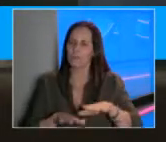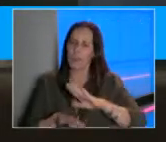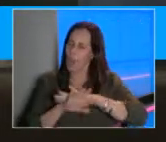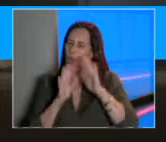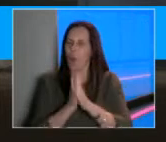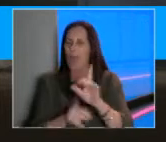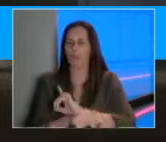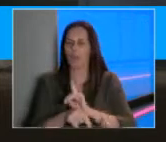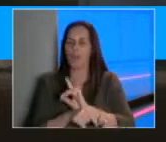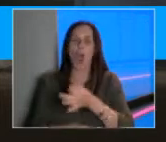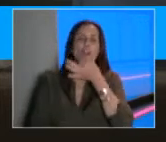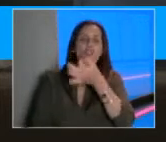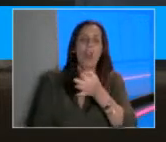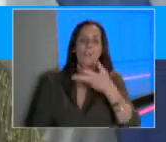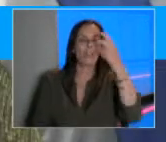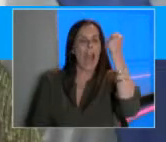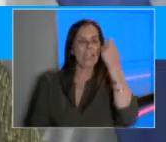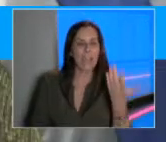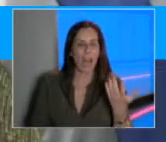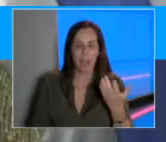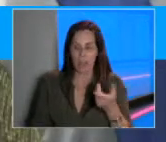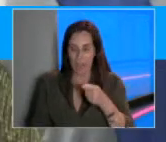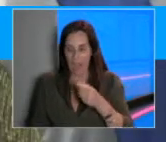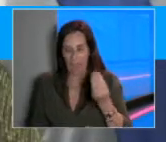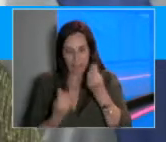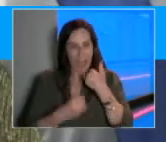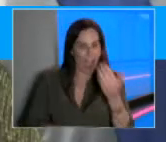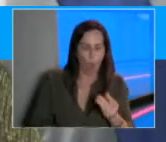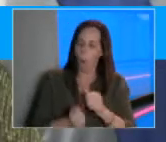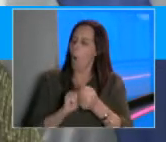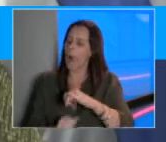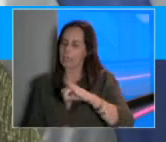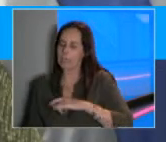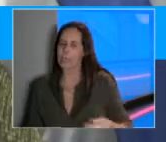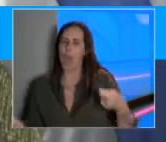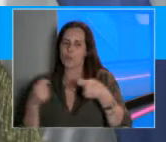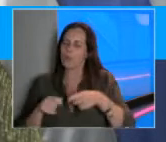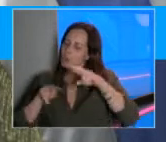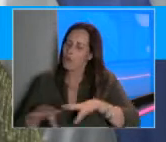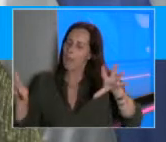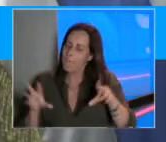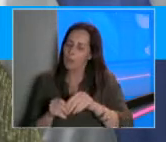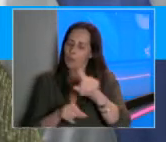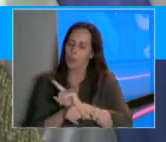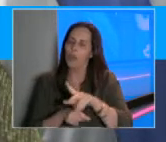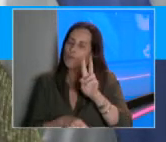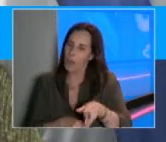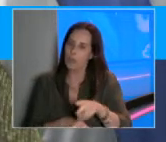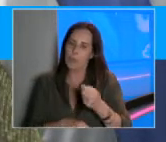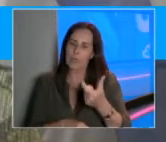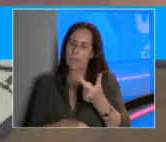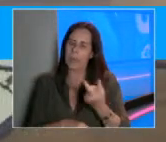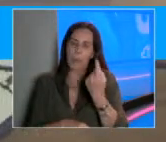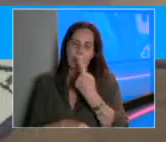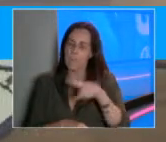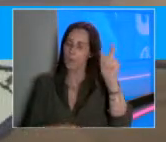לכל אורכה. השאלה מה יהיה יותר חזק, הדינמיקה הרעה הזו או האינטרס המשותף בכל זאת להישאר ביחד בתקופה שבה יש לך כמעט